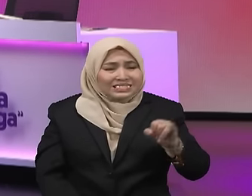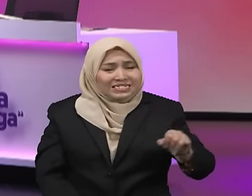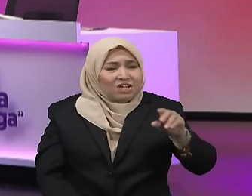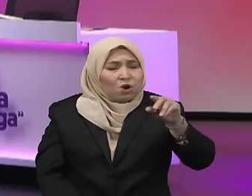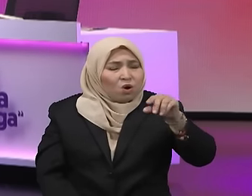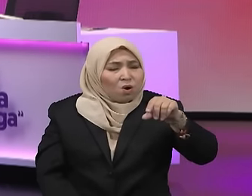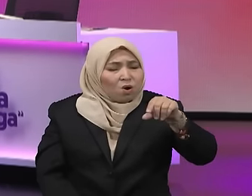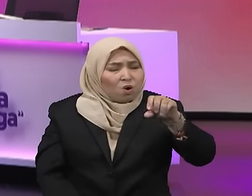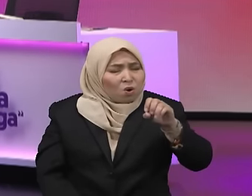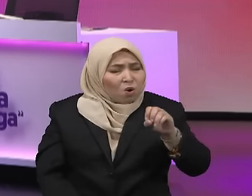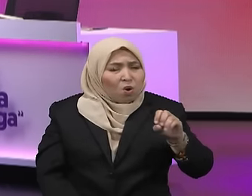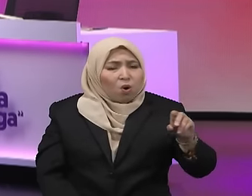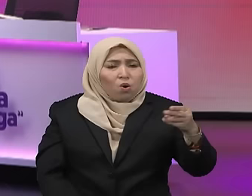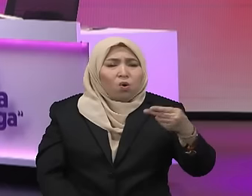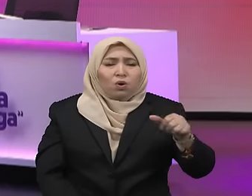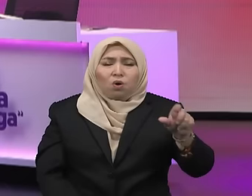بَازِغًا